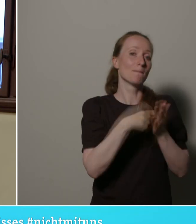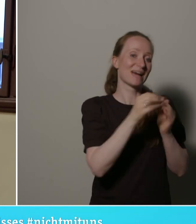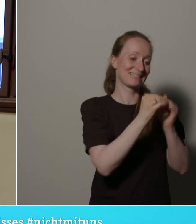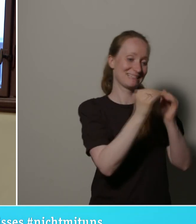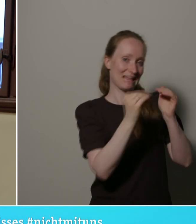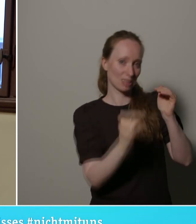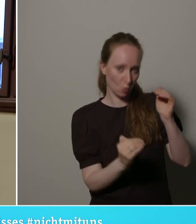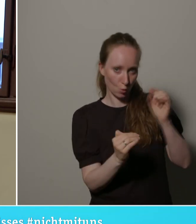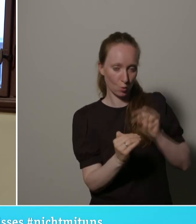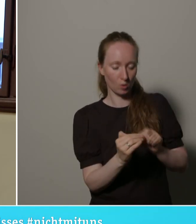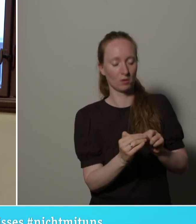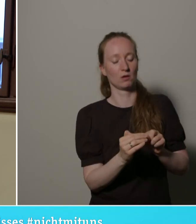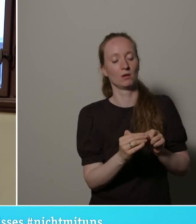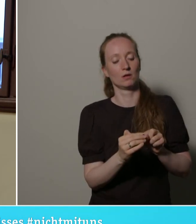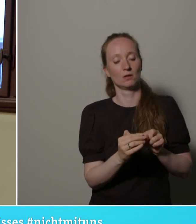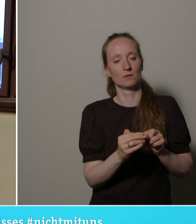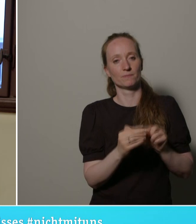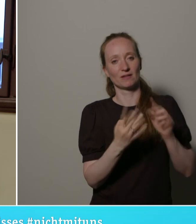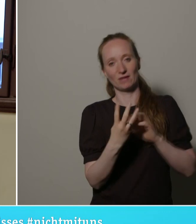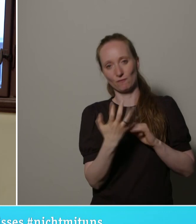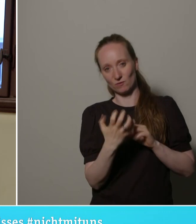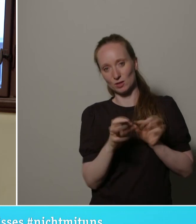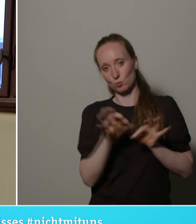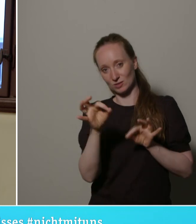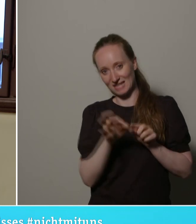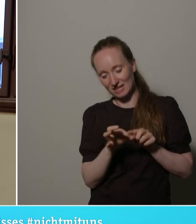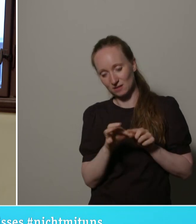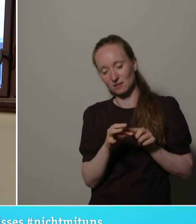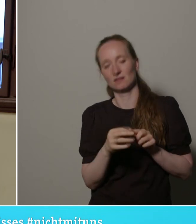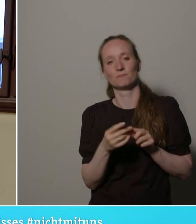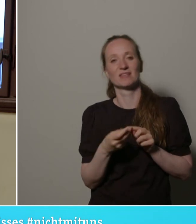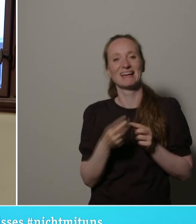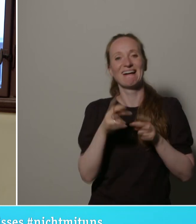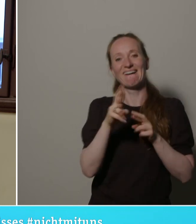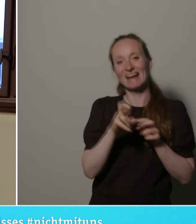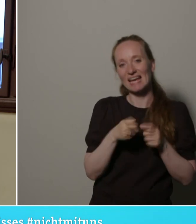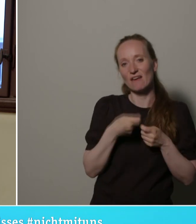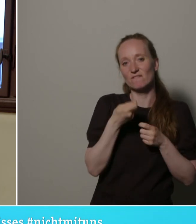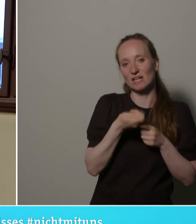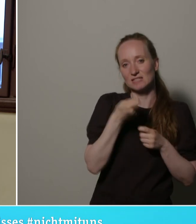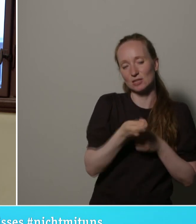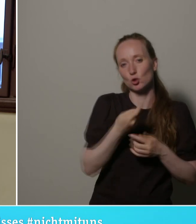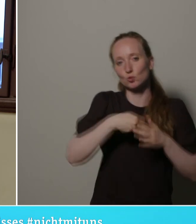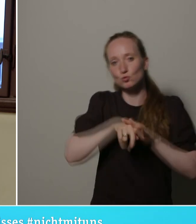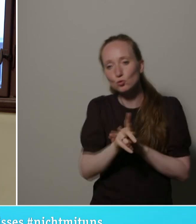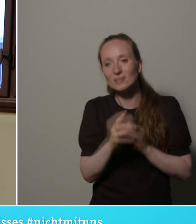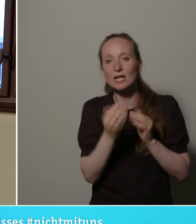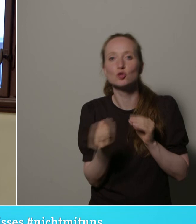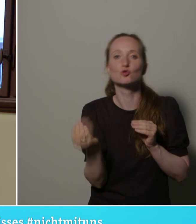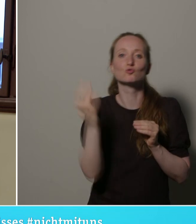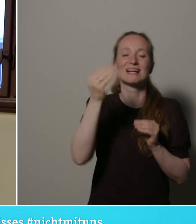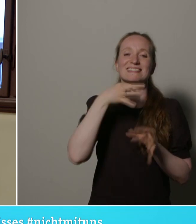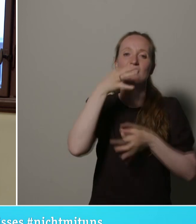die zusätzliche Nachfrage refinanziert. Bleiben 46%, die natürlich dann refinanziert werden müssen. Und da ist tatsächlich die Frage, ob